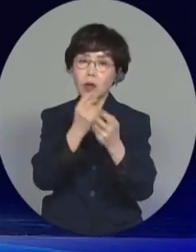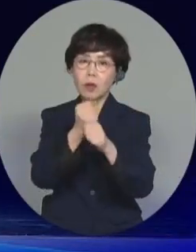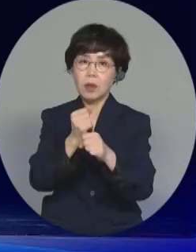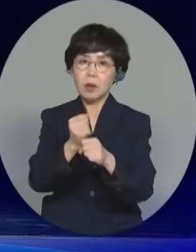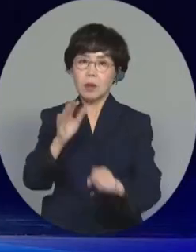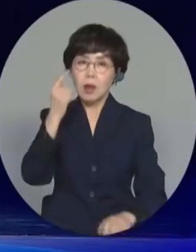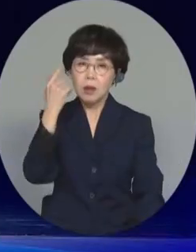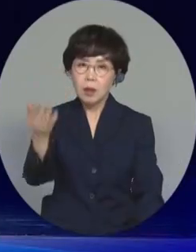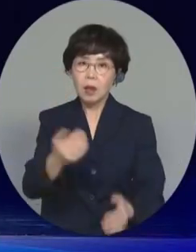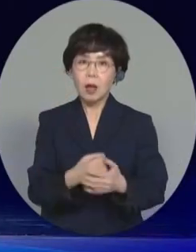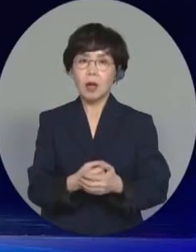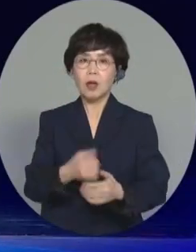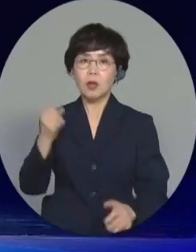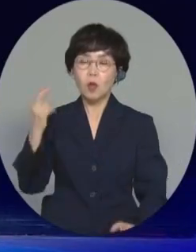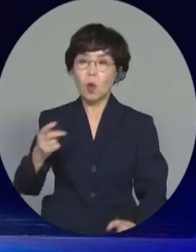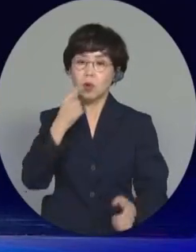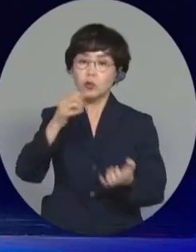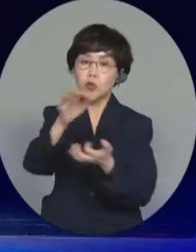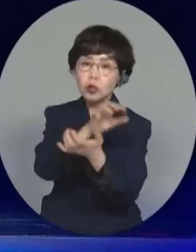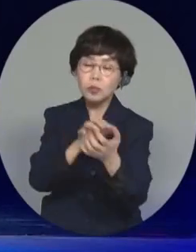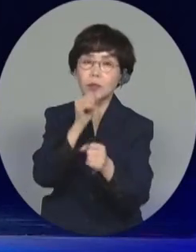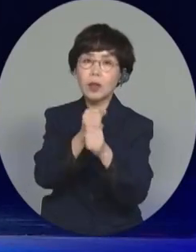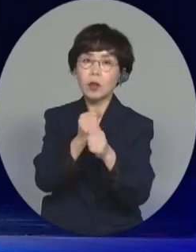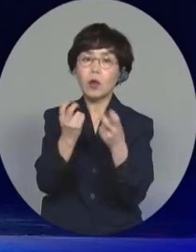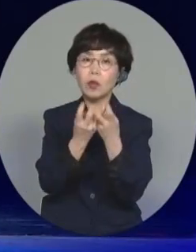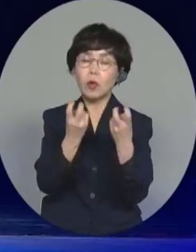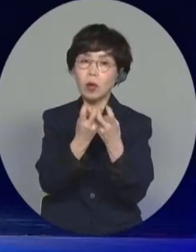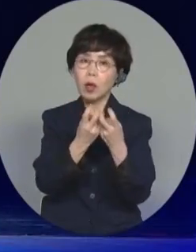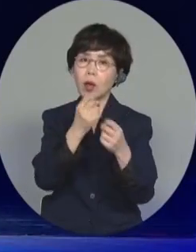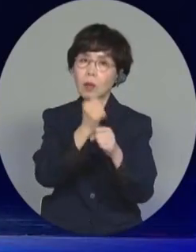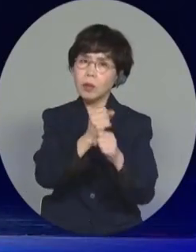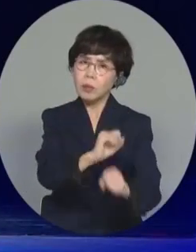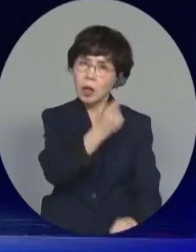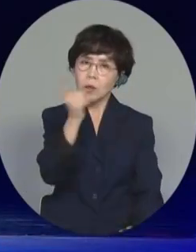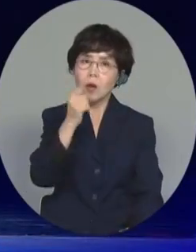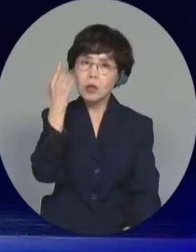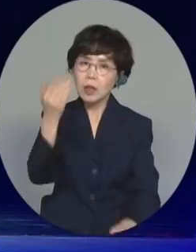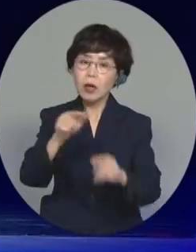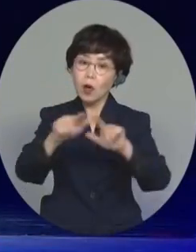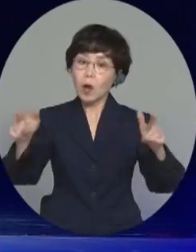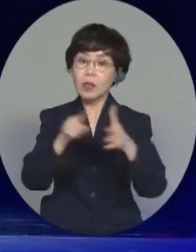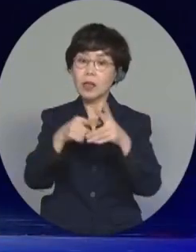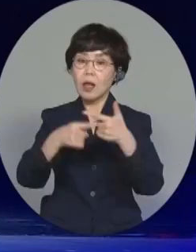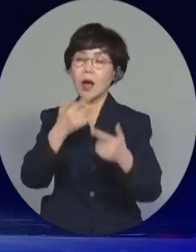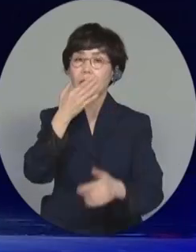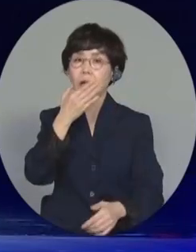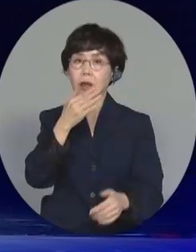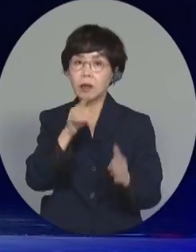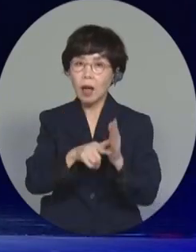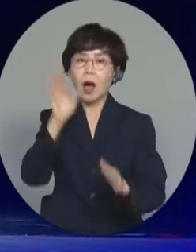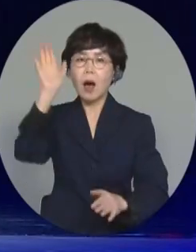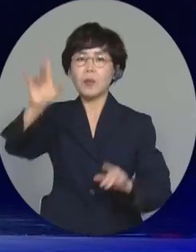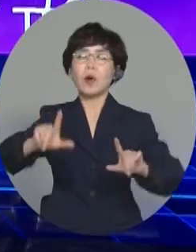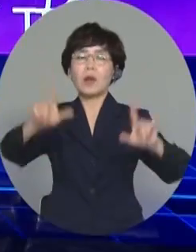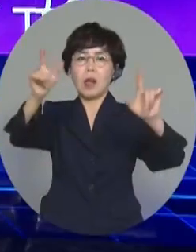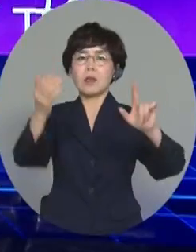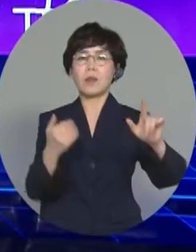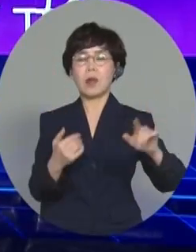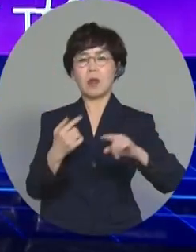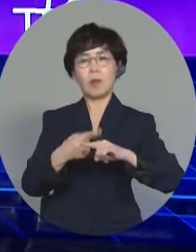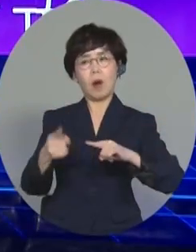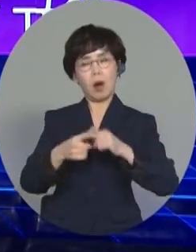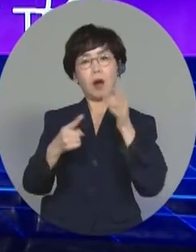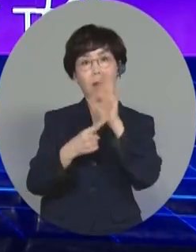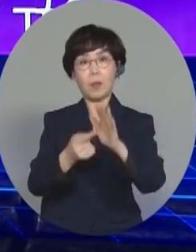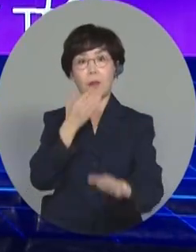식으로 구름이 만들어지는가, 이러한 다양한 것을 이해해야지만 정확하게 날씨를 예측할 수 있습니다. 그런데